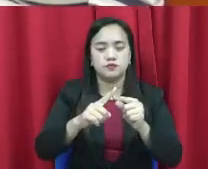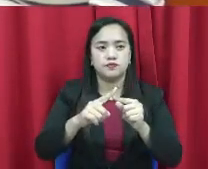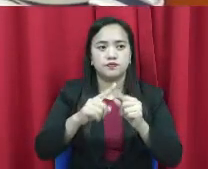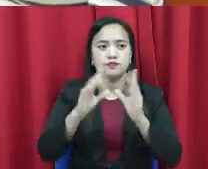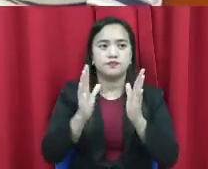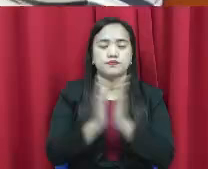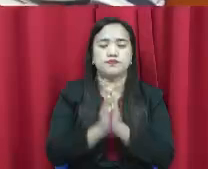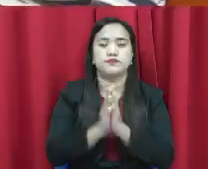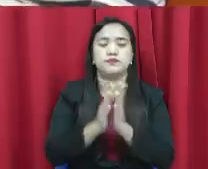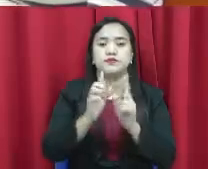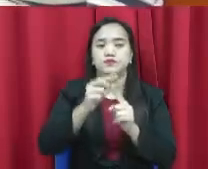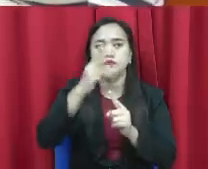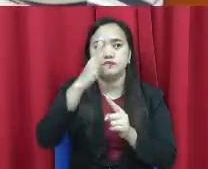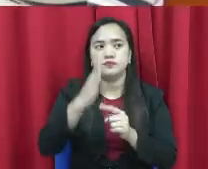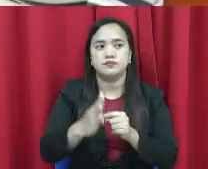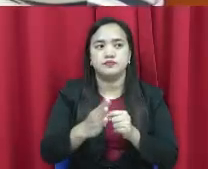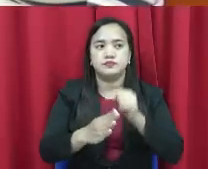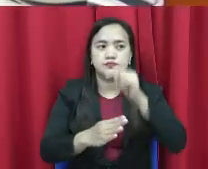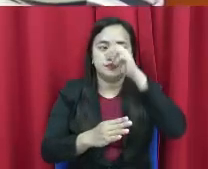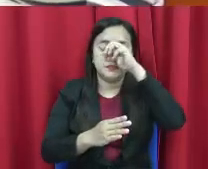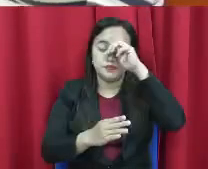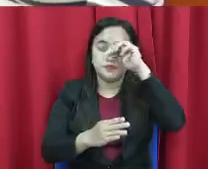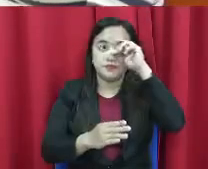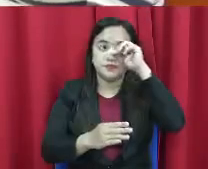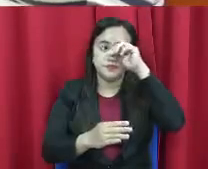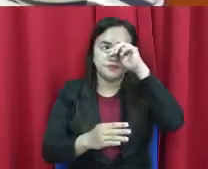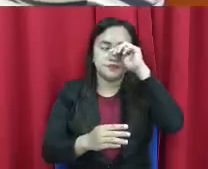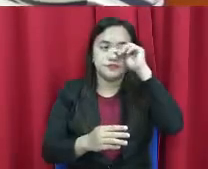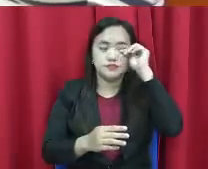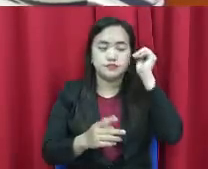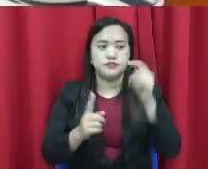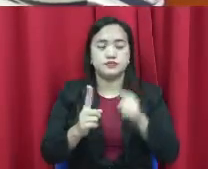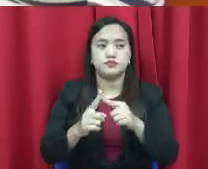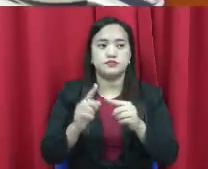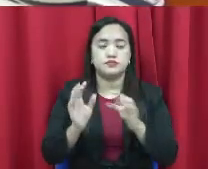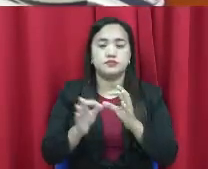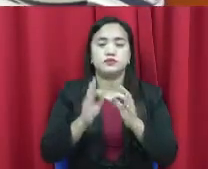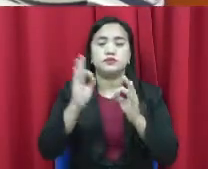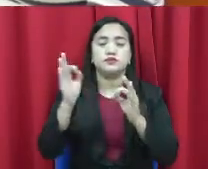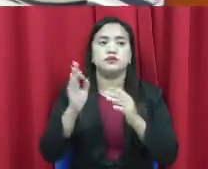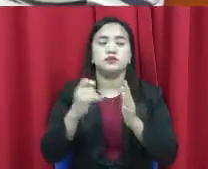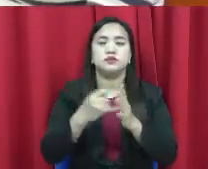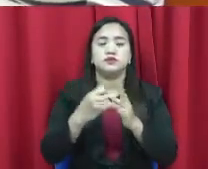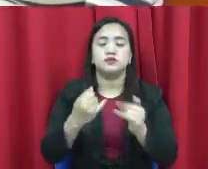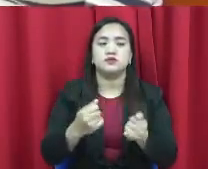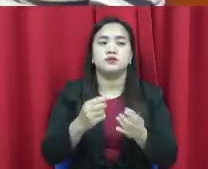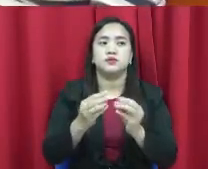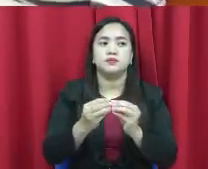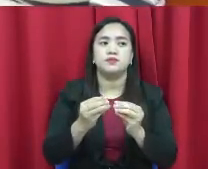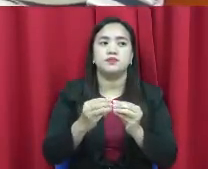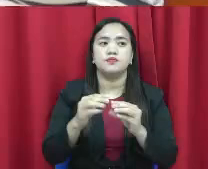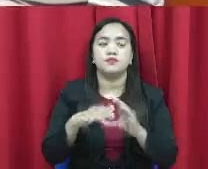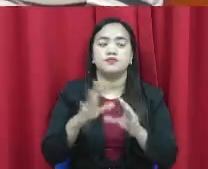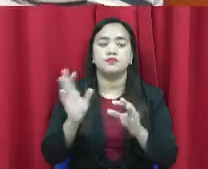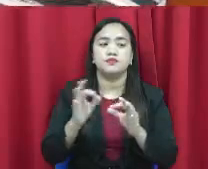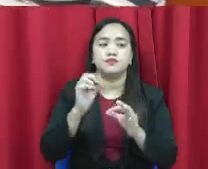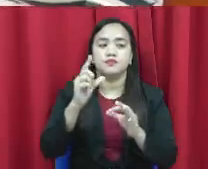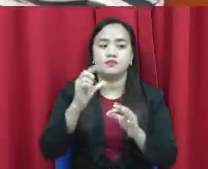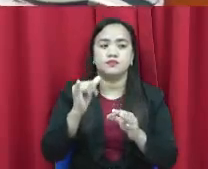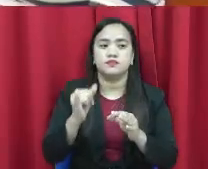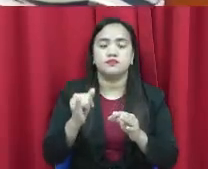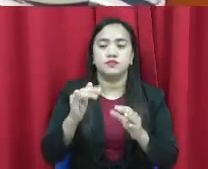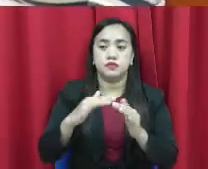pagpray galing natin Yes po mag-excel Mas lalo na sa Spirit kasi that is the main ng buhay ng